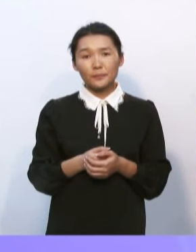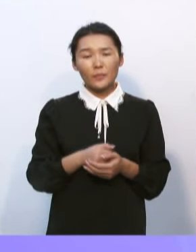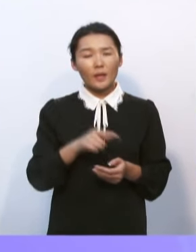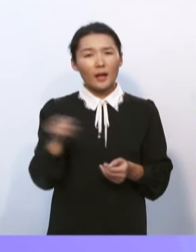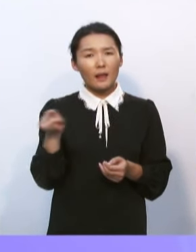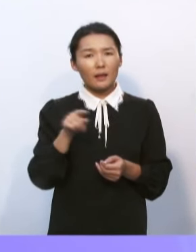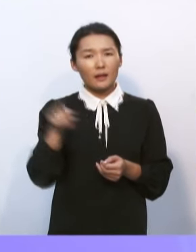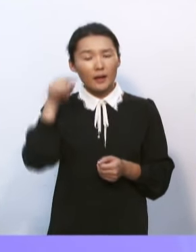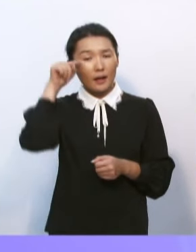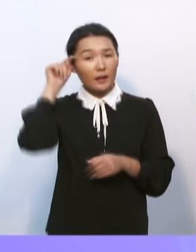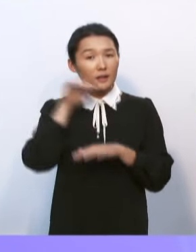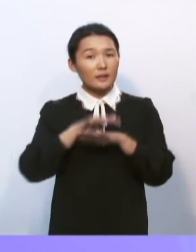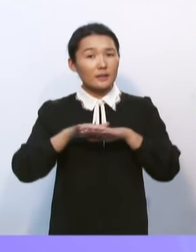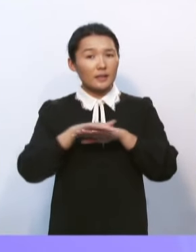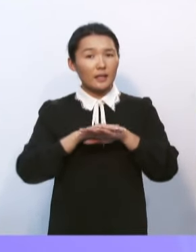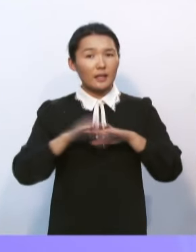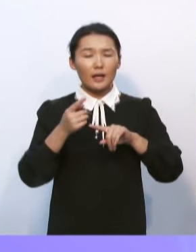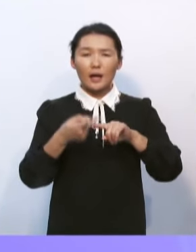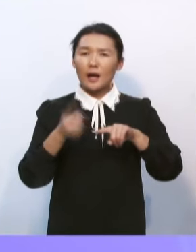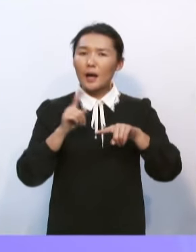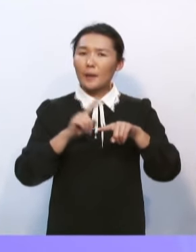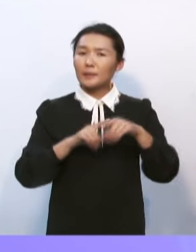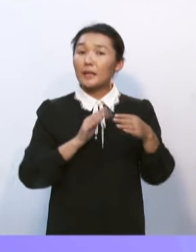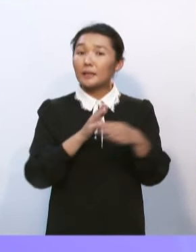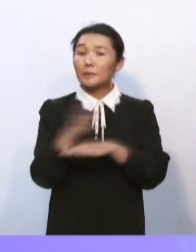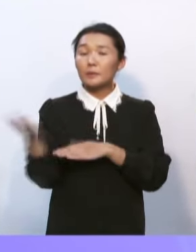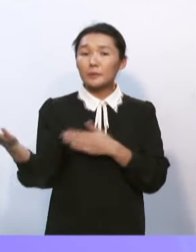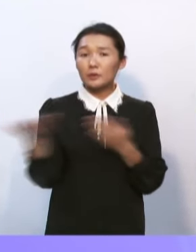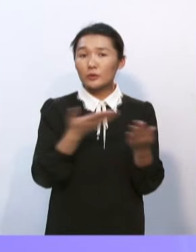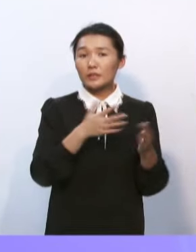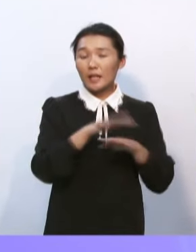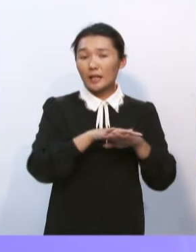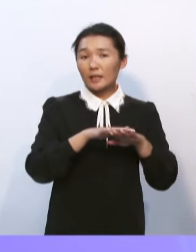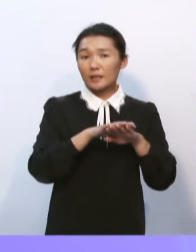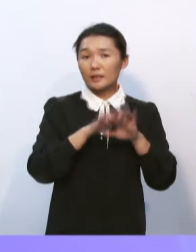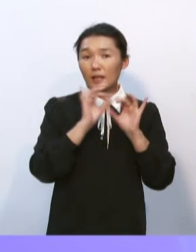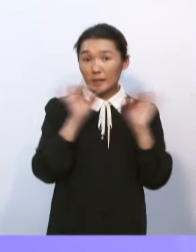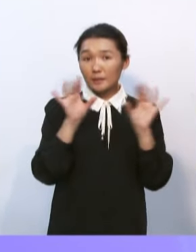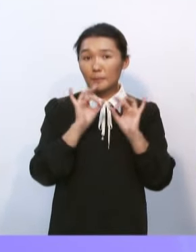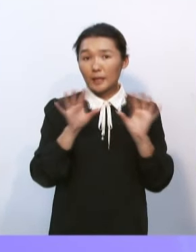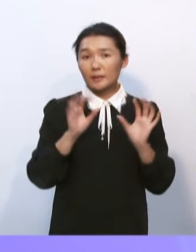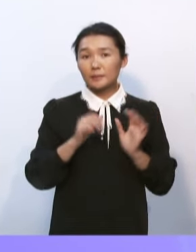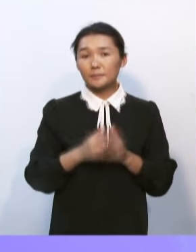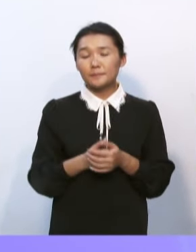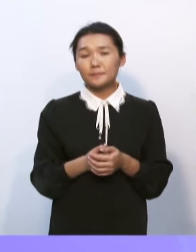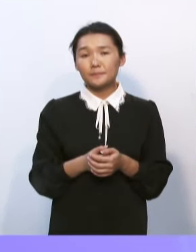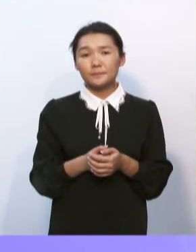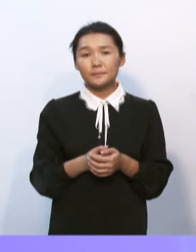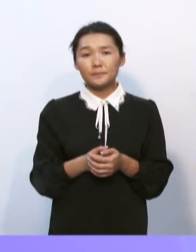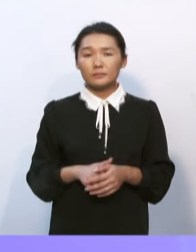Аларга кыргыз эли абдан меймандос эл экендигин айтып бер.